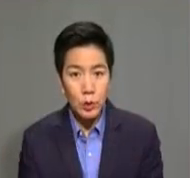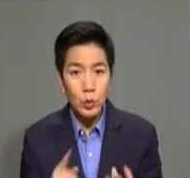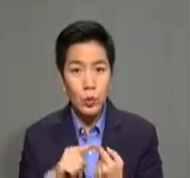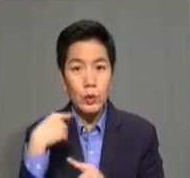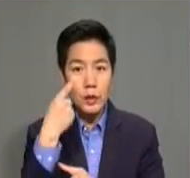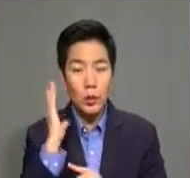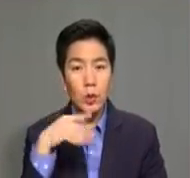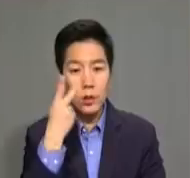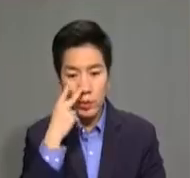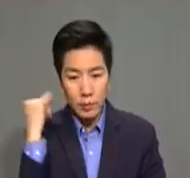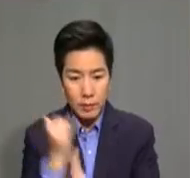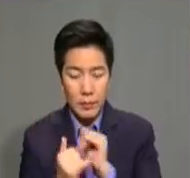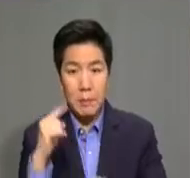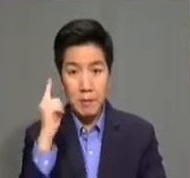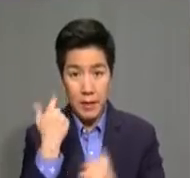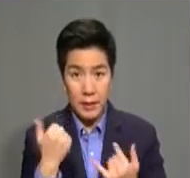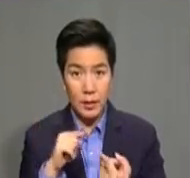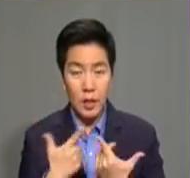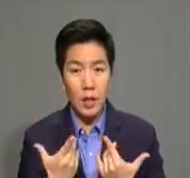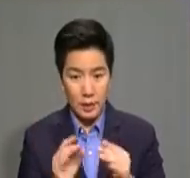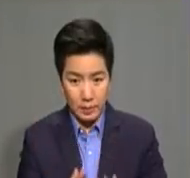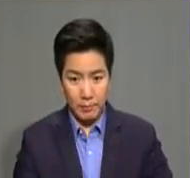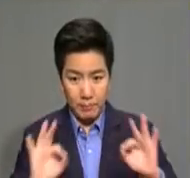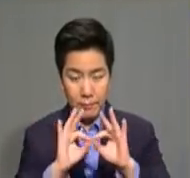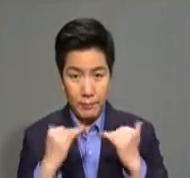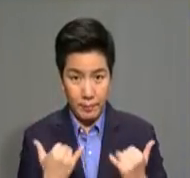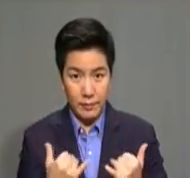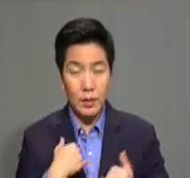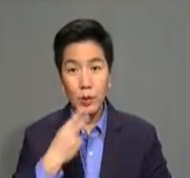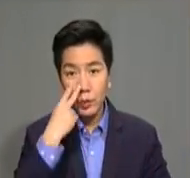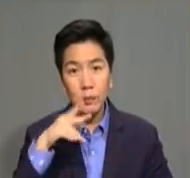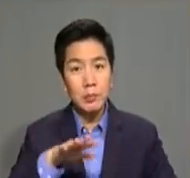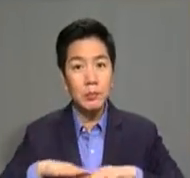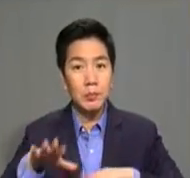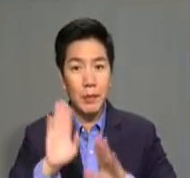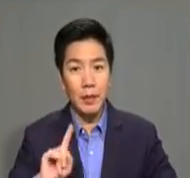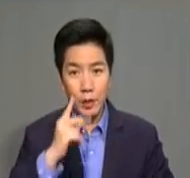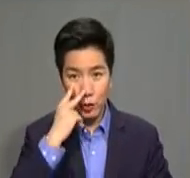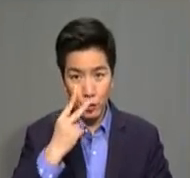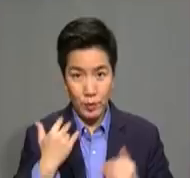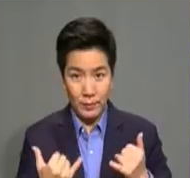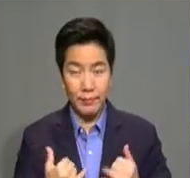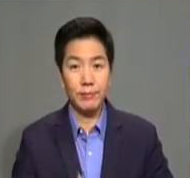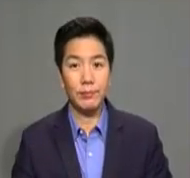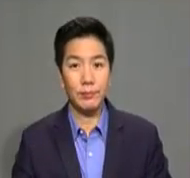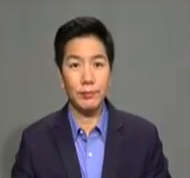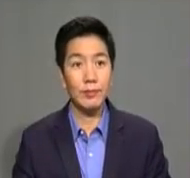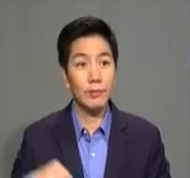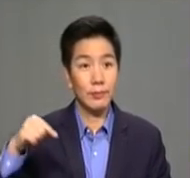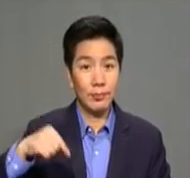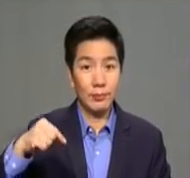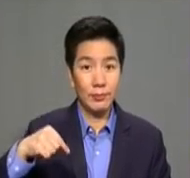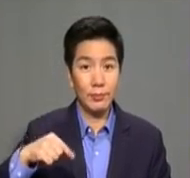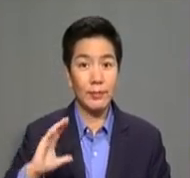วเพื่อดึงนักท่องเที่ยวให้กลับมาอีกครั้งโดยเฉพาะไฮซีซั่นที่จะถึงนี้นะคะบรรยากาศข้างบนเป็นยังไงไปดูเลยค่ะนี่ก็คือบรร